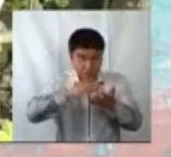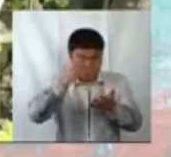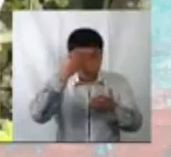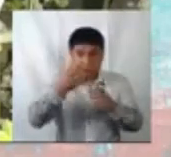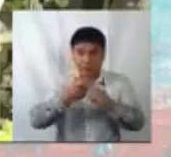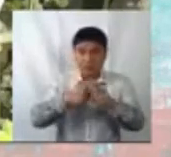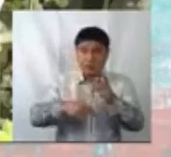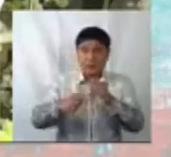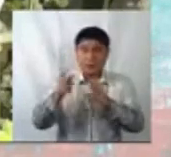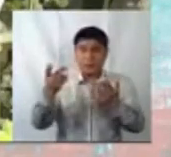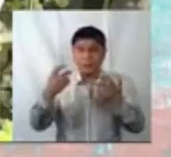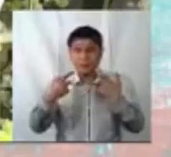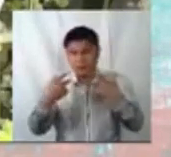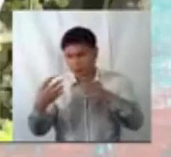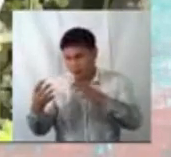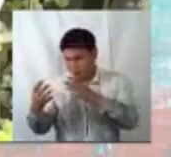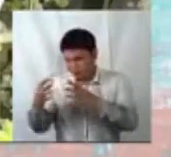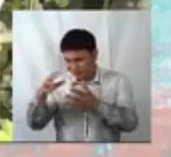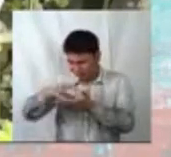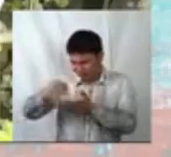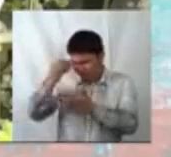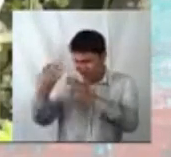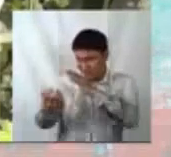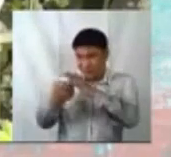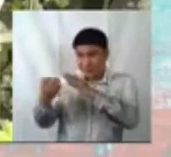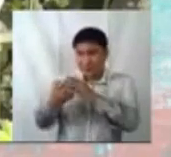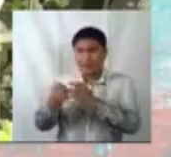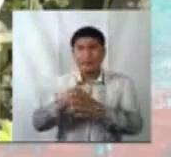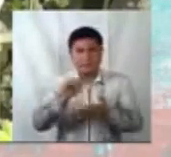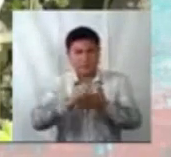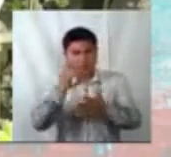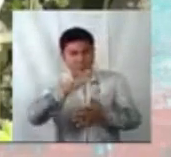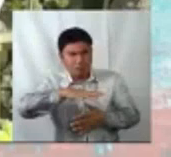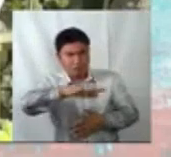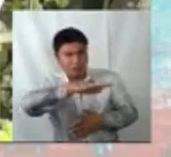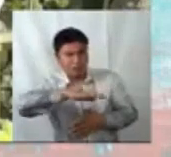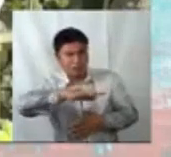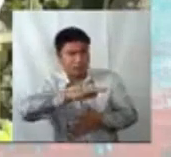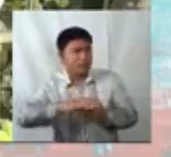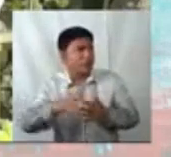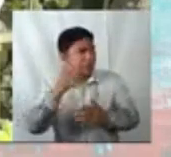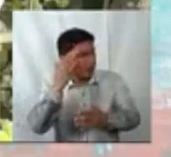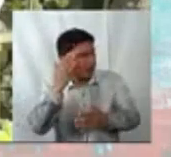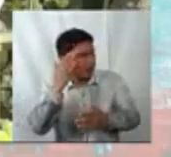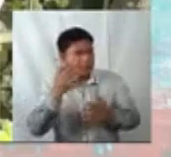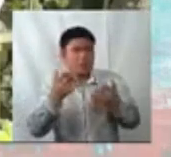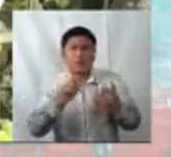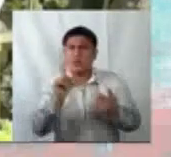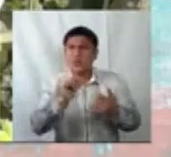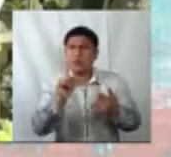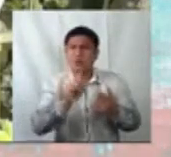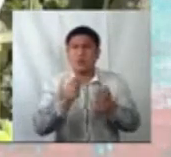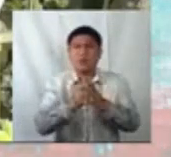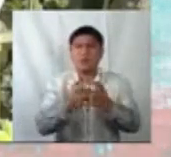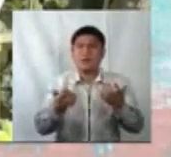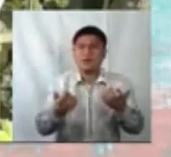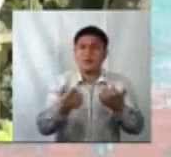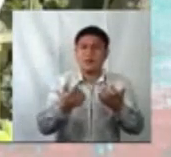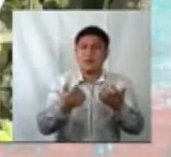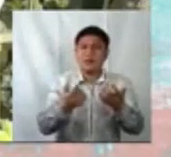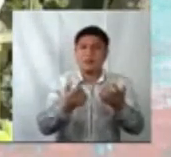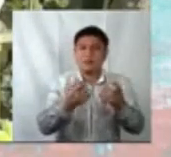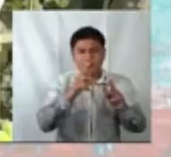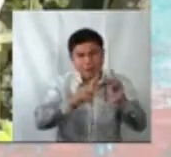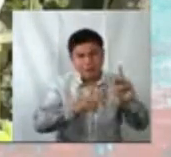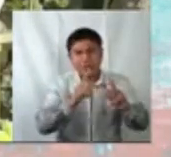Chow, nung ako'y nasa elementarya, kaya si kuya at si ate, dapat alam na alam yun. Ano ba ang elemento ng estado? Tao,